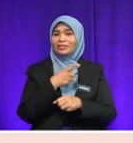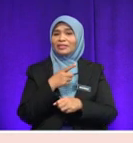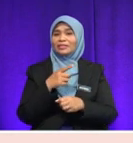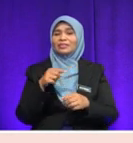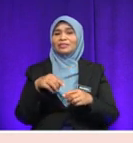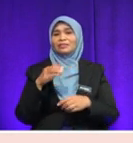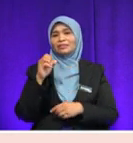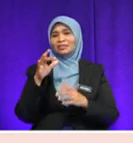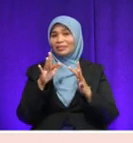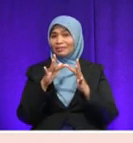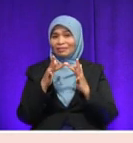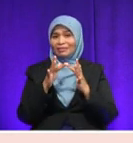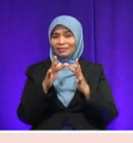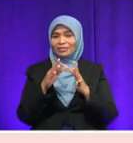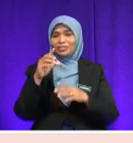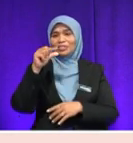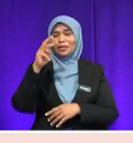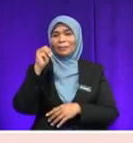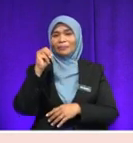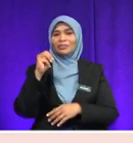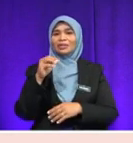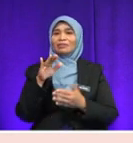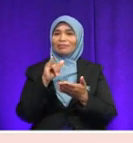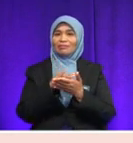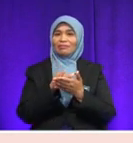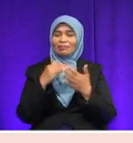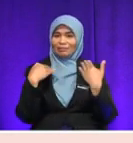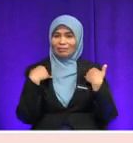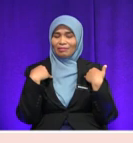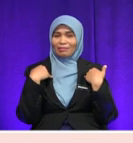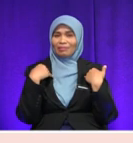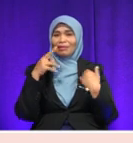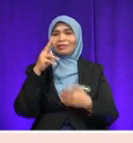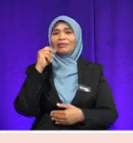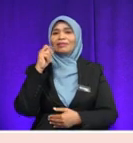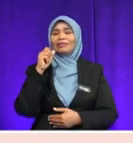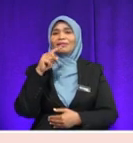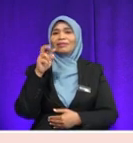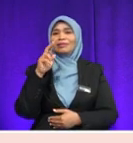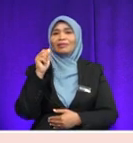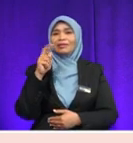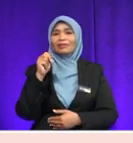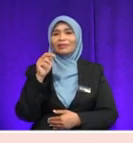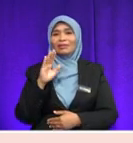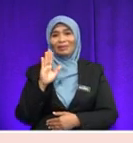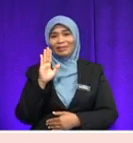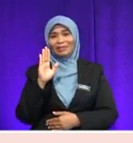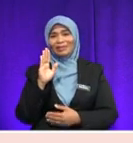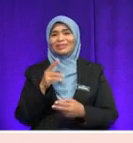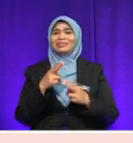bersama Google mie ya yaitu Hah ada eee nazrail Nah ya boleh lambai skin